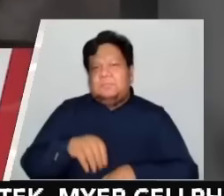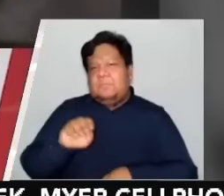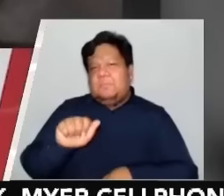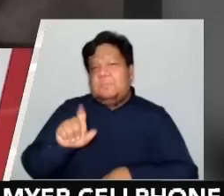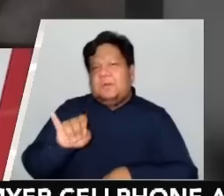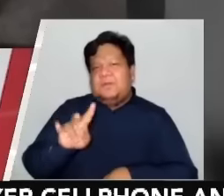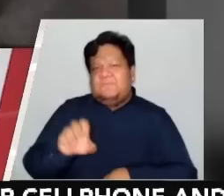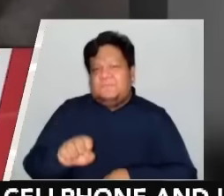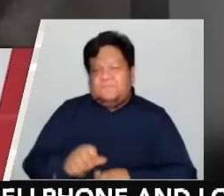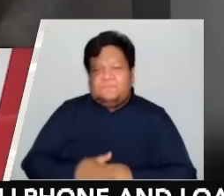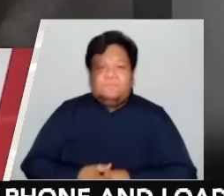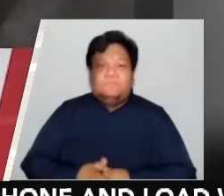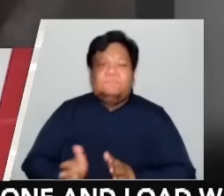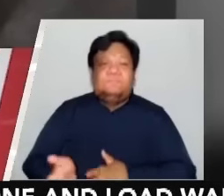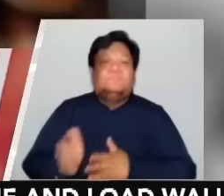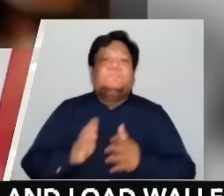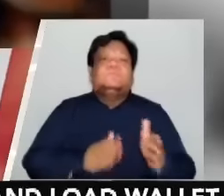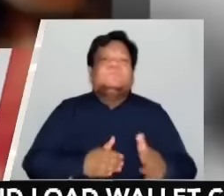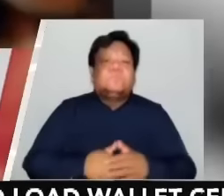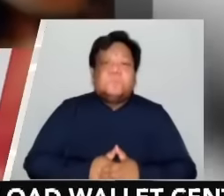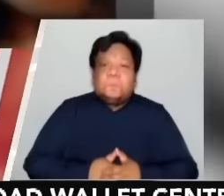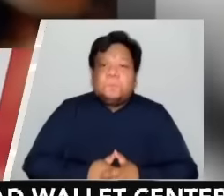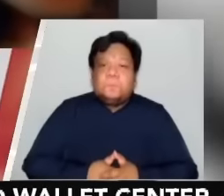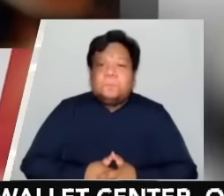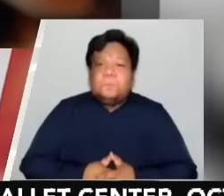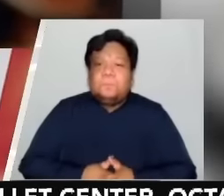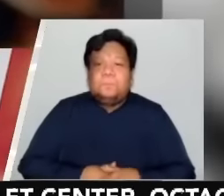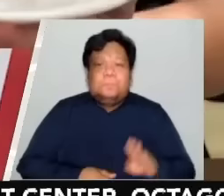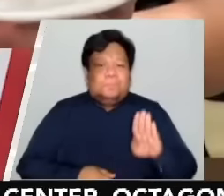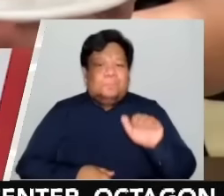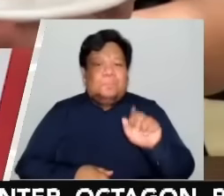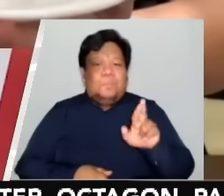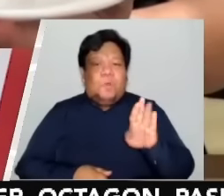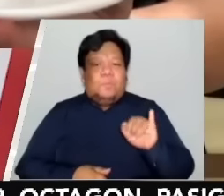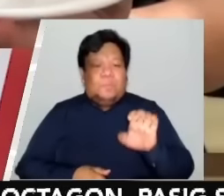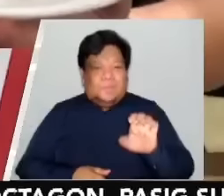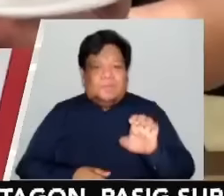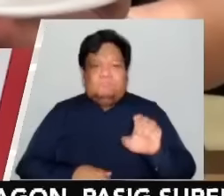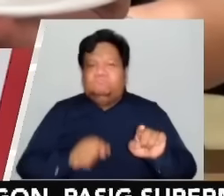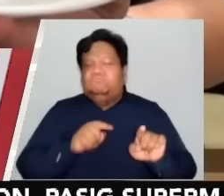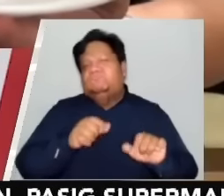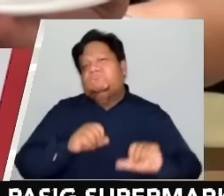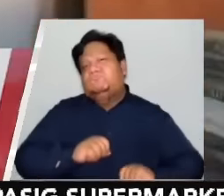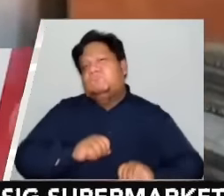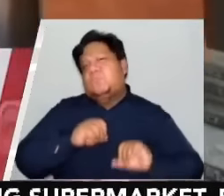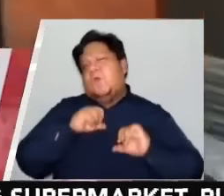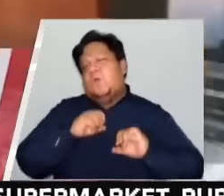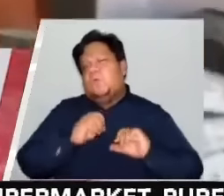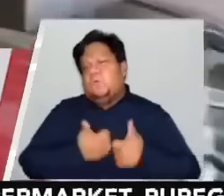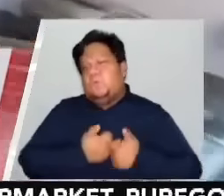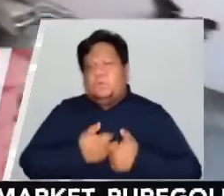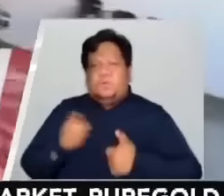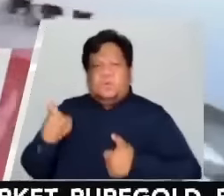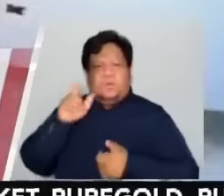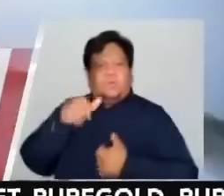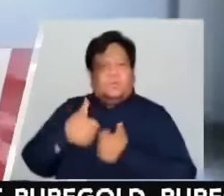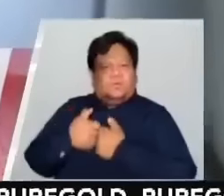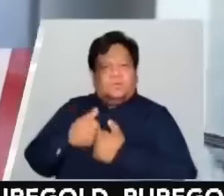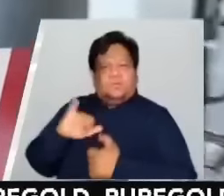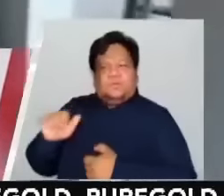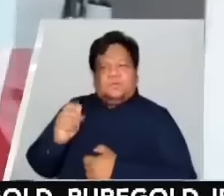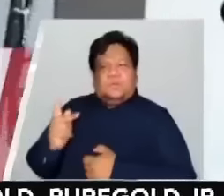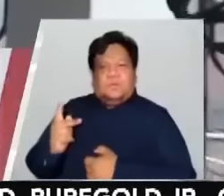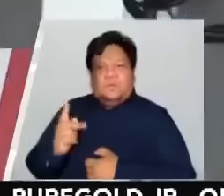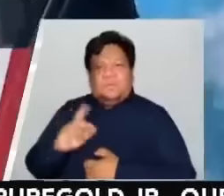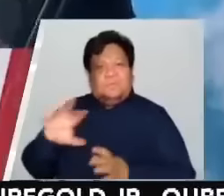One proud GF si Barbie Forteza sa mga achievement ni Jack Roberto. Isa na riyan ang patapos